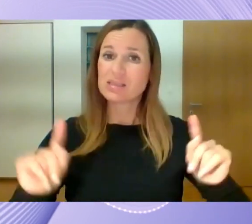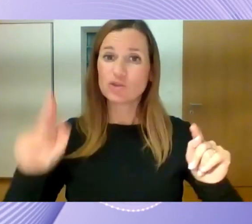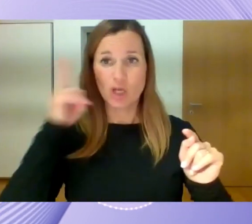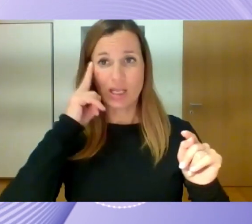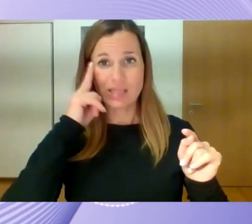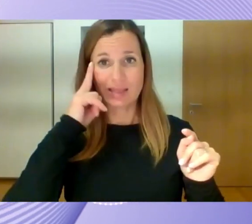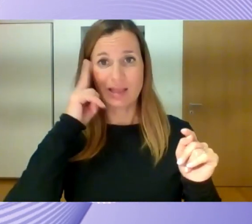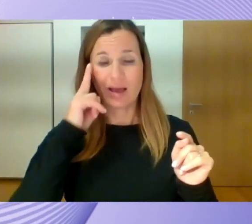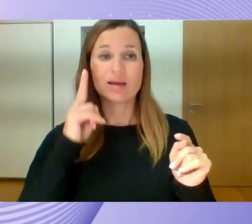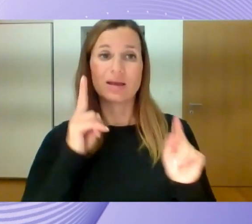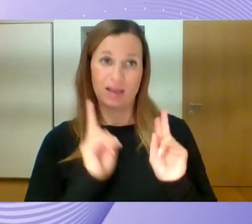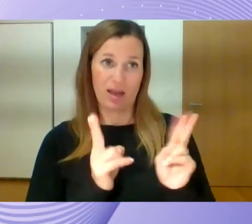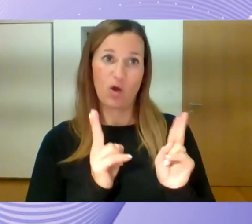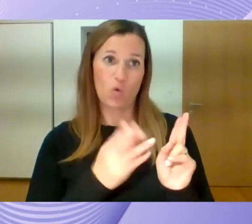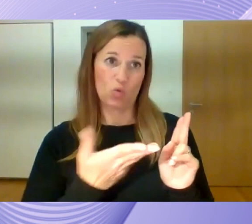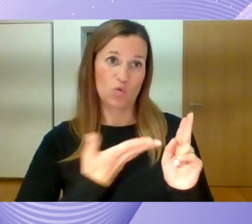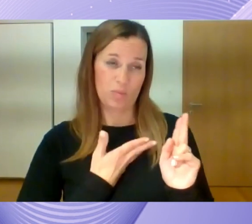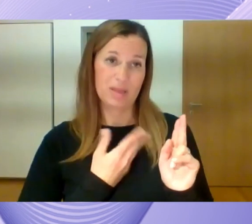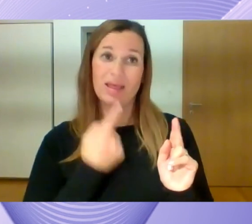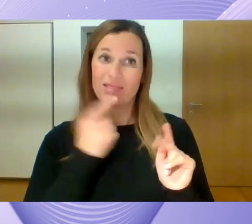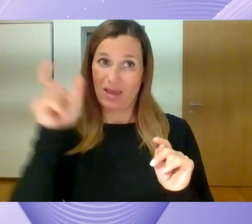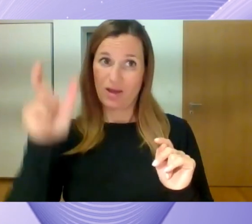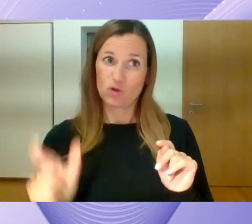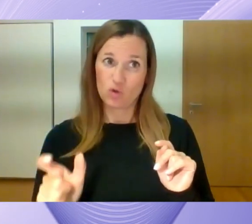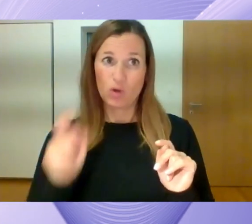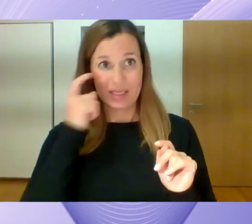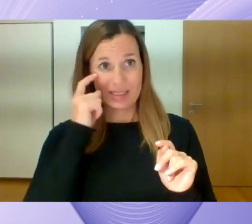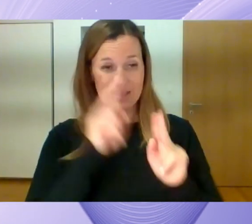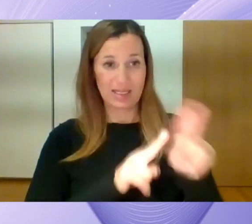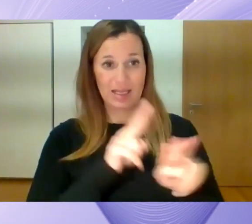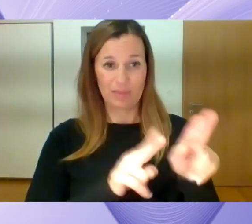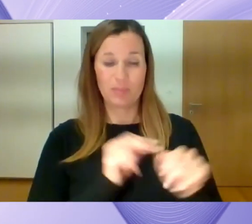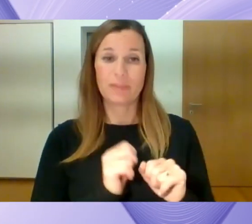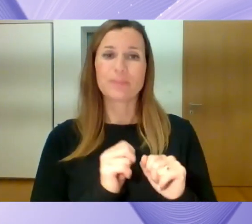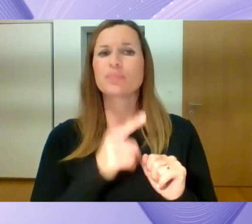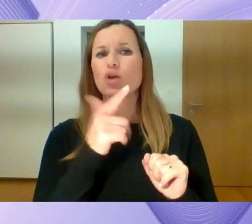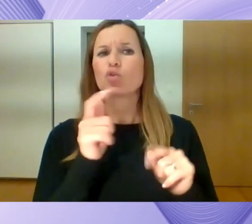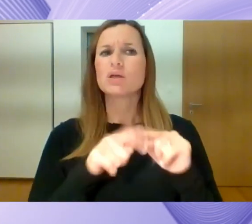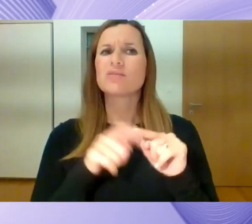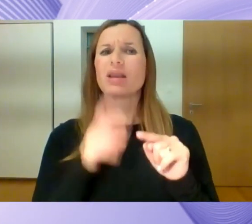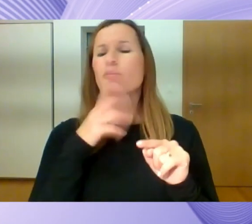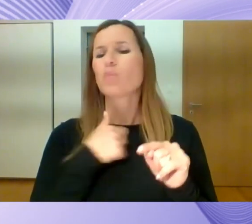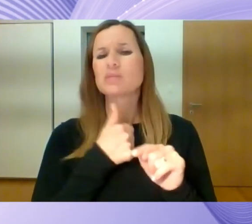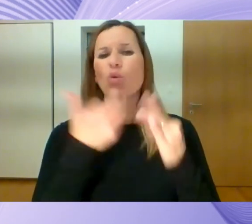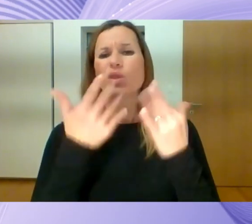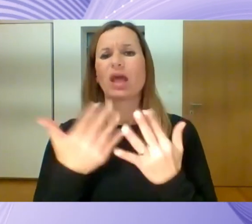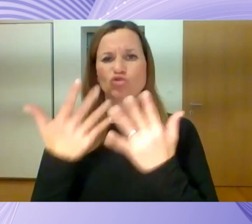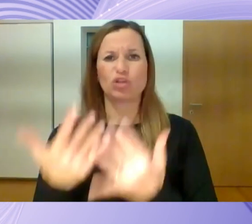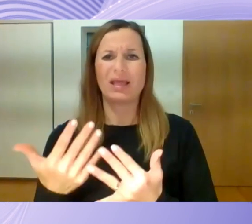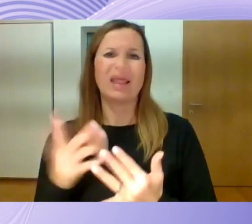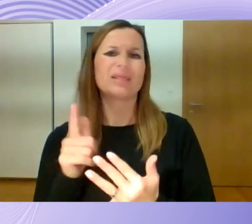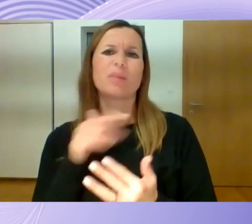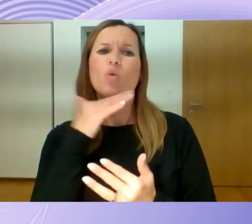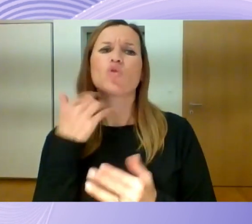lahko ima, ki jih lahko dobi nekdo, ki skrbi. Druga bom pa zdaj samo naštela, ker nimamo toliko časa, pa vam bom pokazala, kje